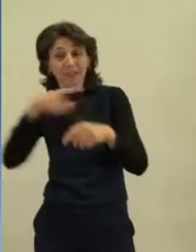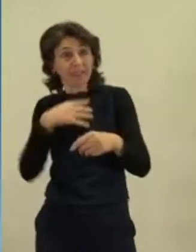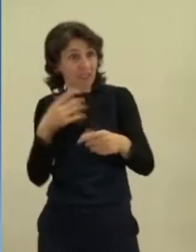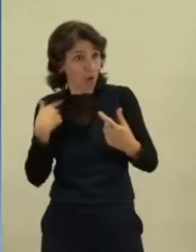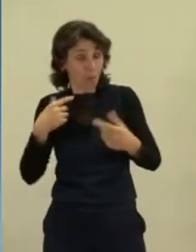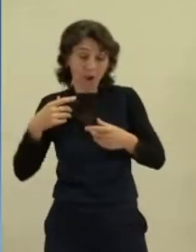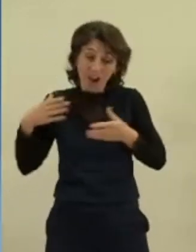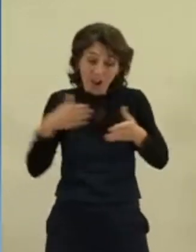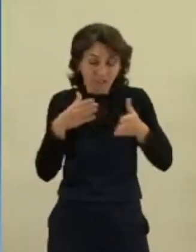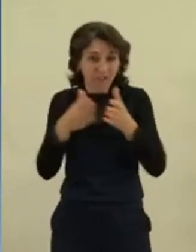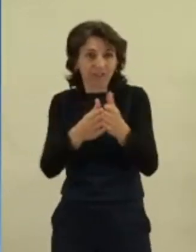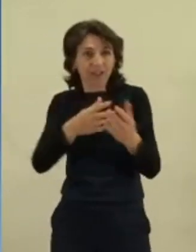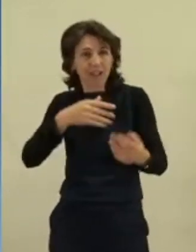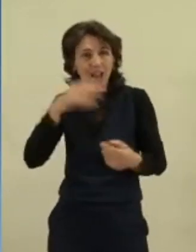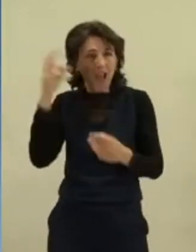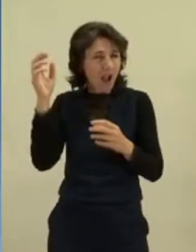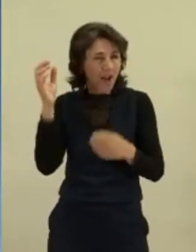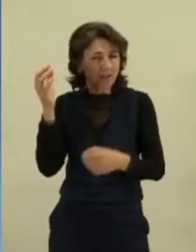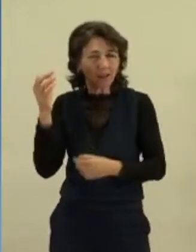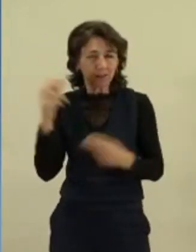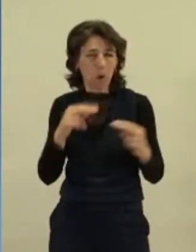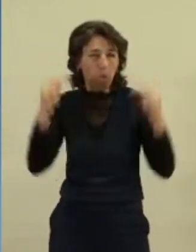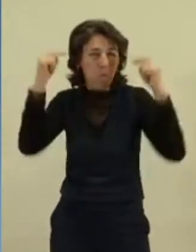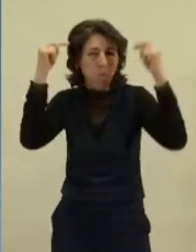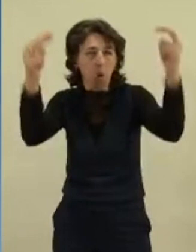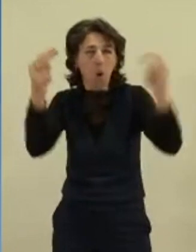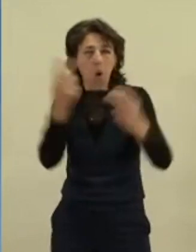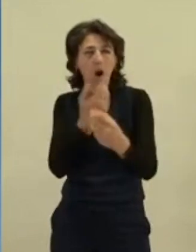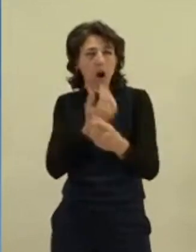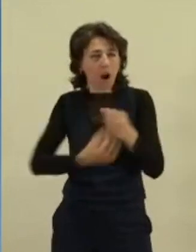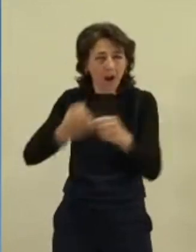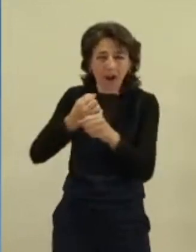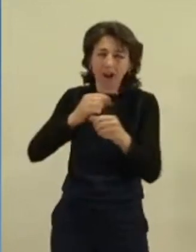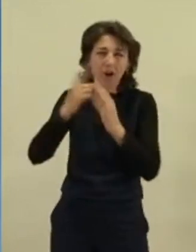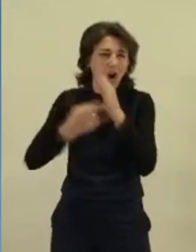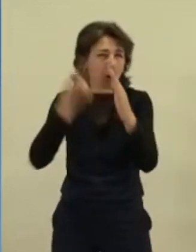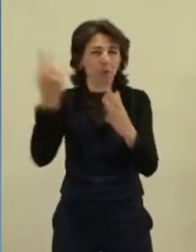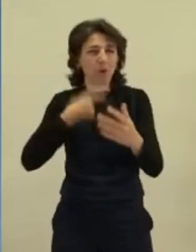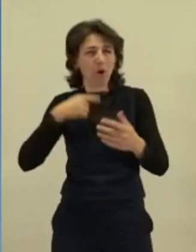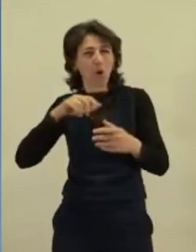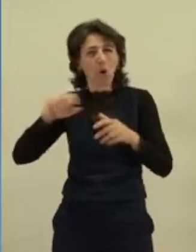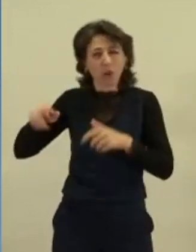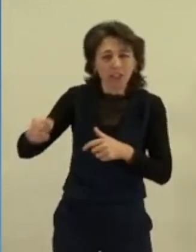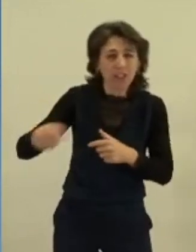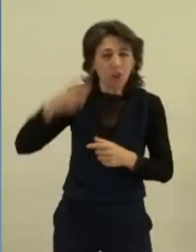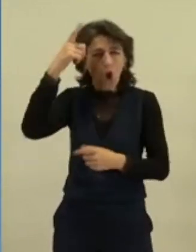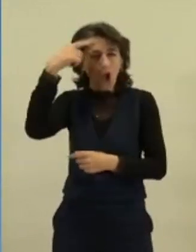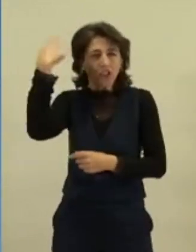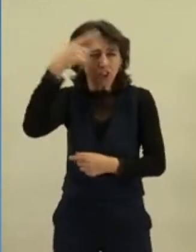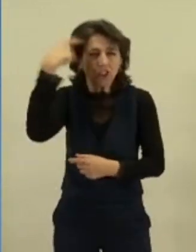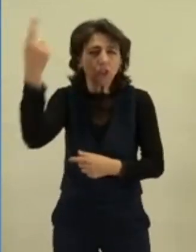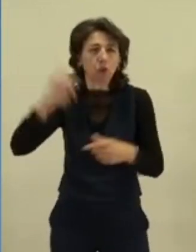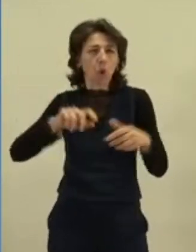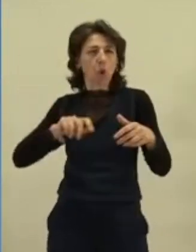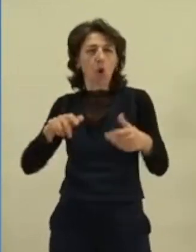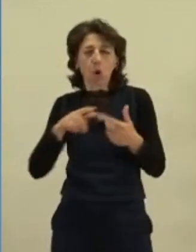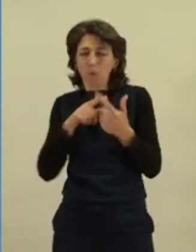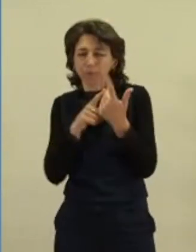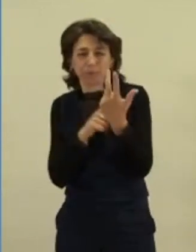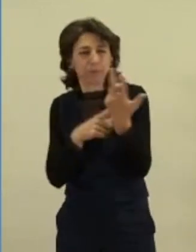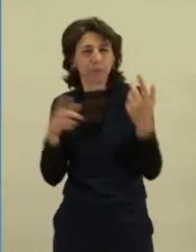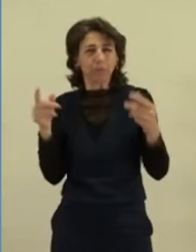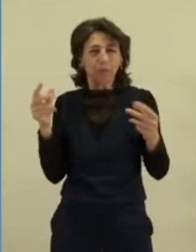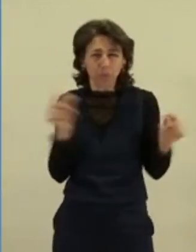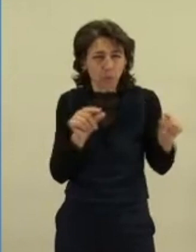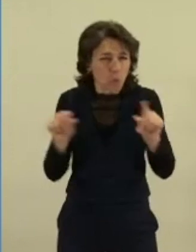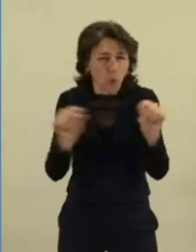avec sa nouvelle armée d'ingénieurs, de soudeurs, de robinetiers, pour parvenir à construire un réacteur par an entre